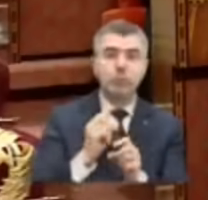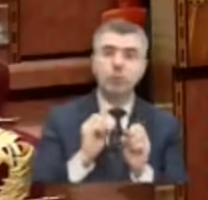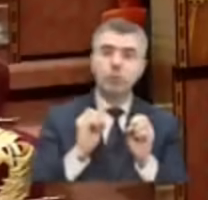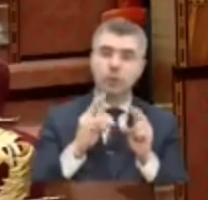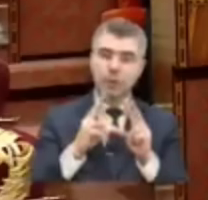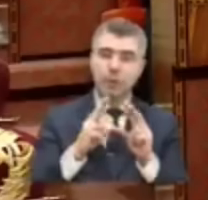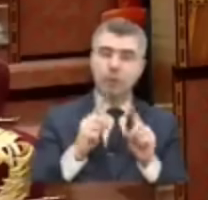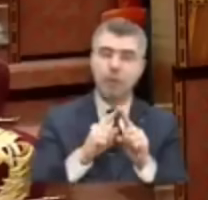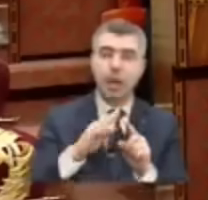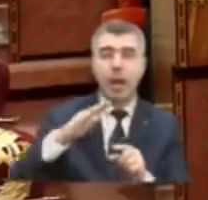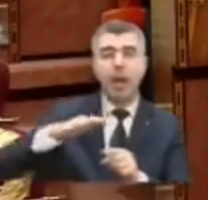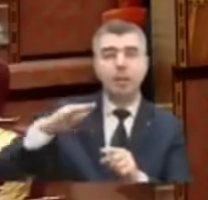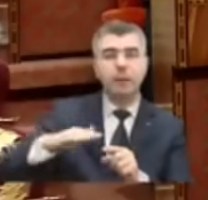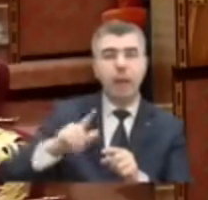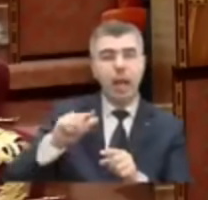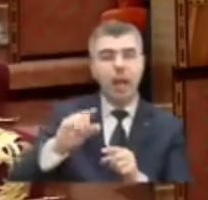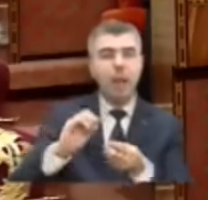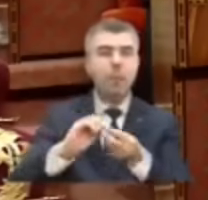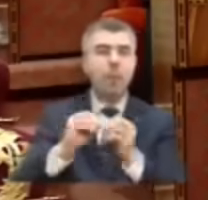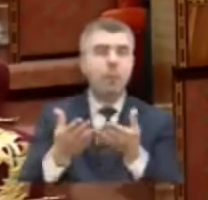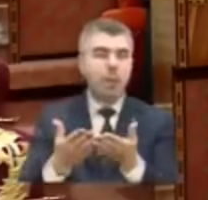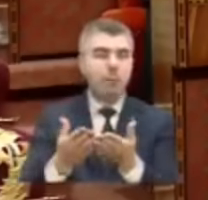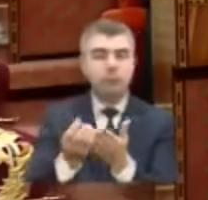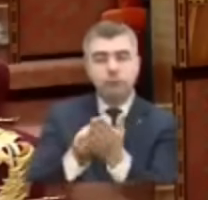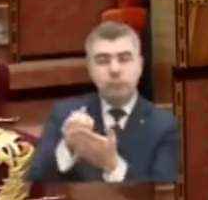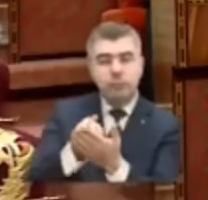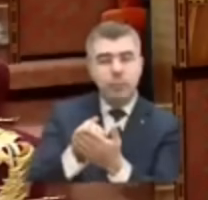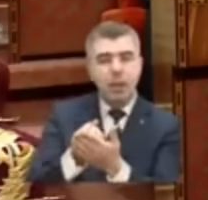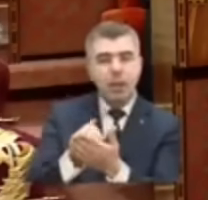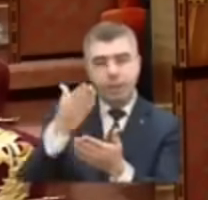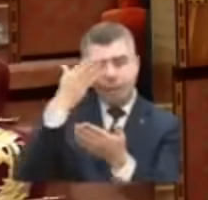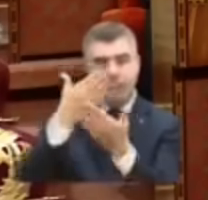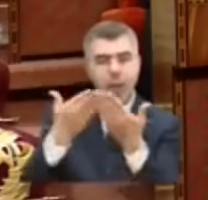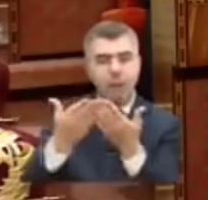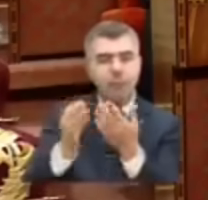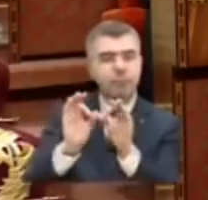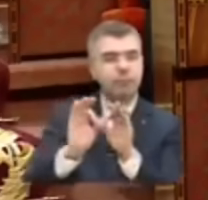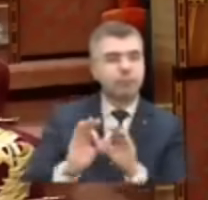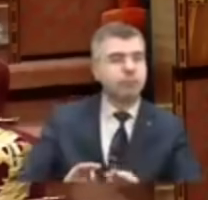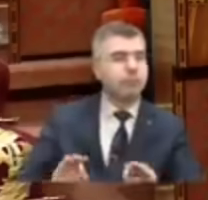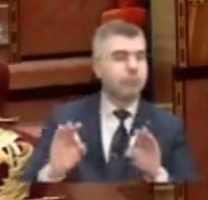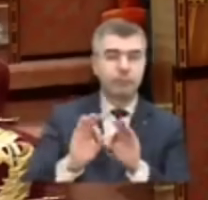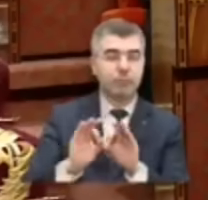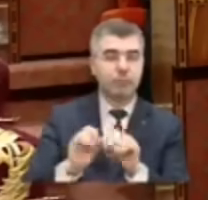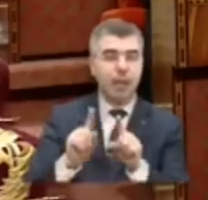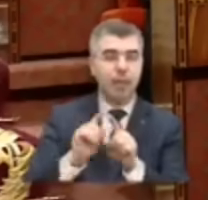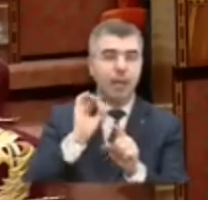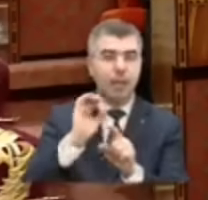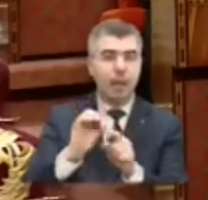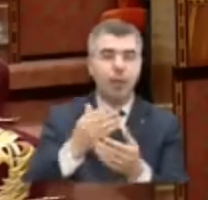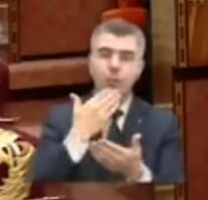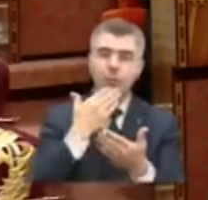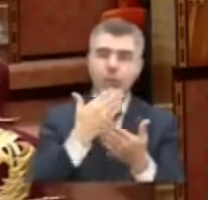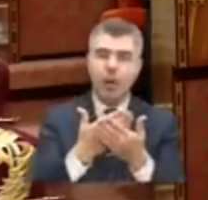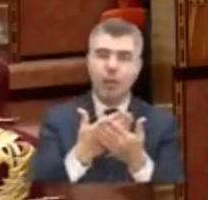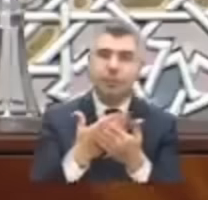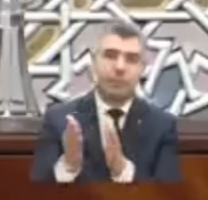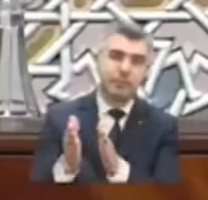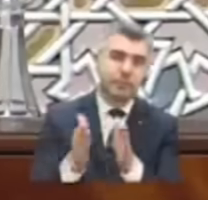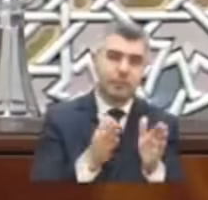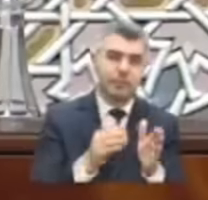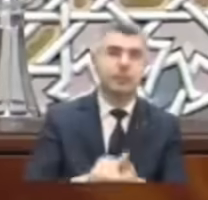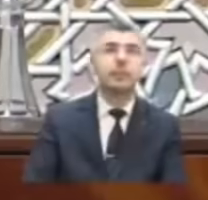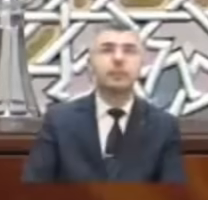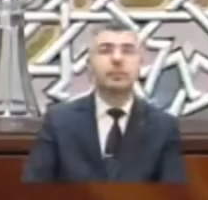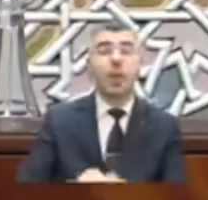لازال الطفل يشهد مشكله التوجيه من اجل الوصول الى الى خدماتكم الموقره شكرا لكم سيد وزير